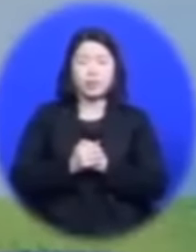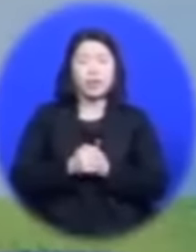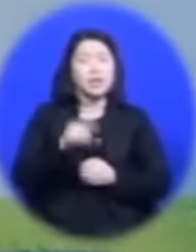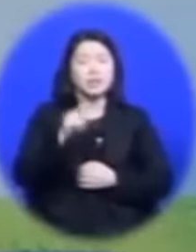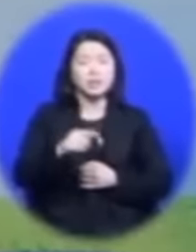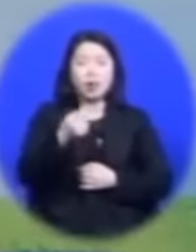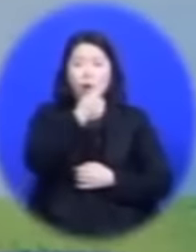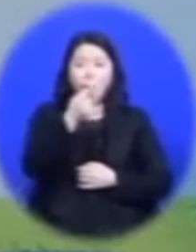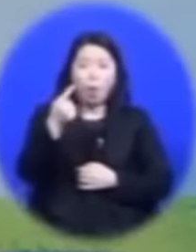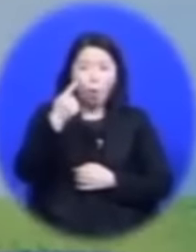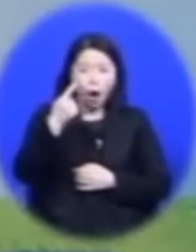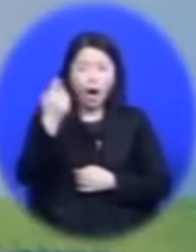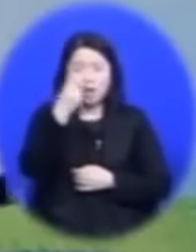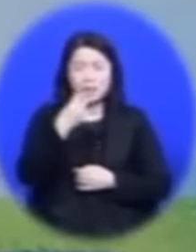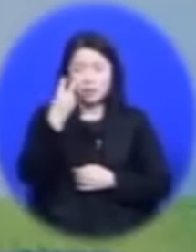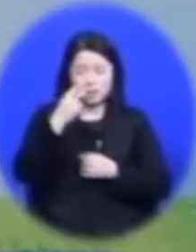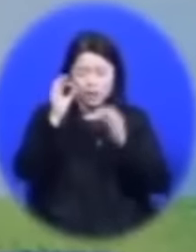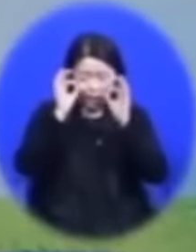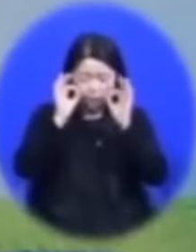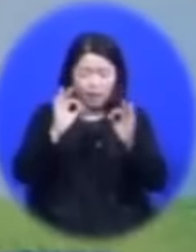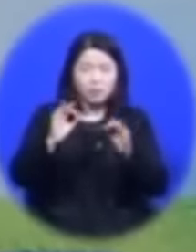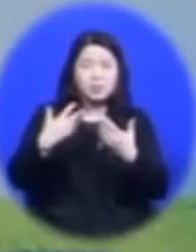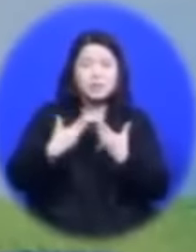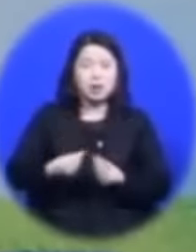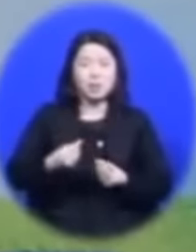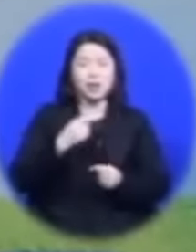그거 확인한 다음에 절망해도 늦지 않아요.